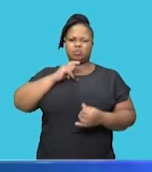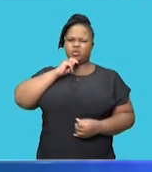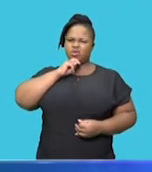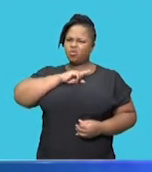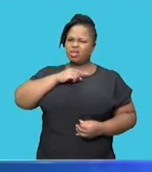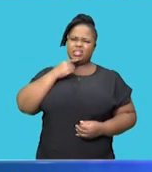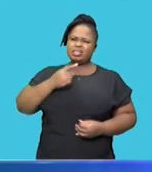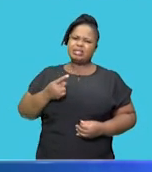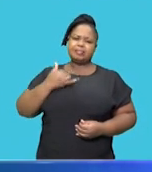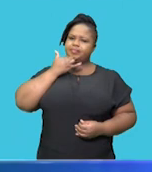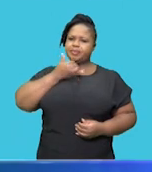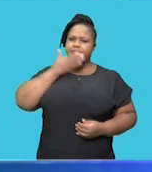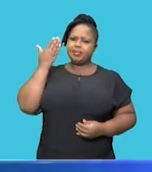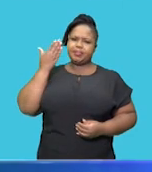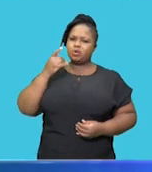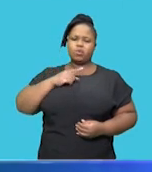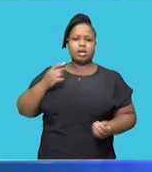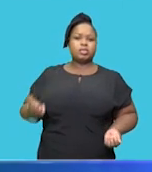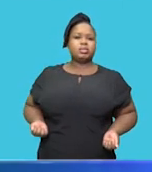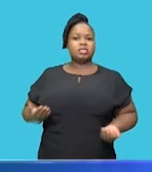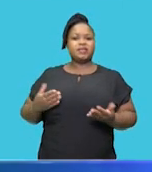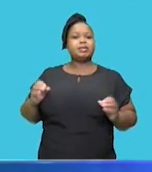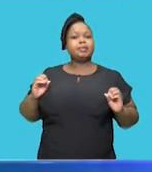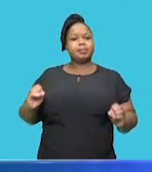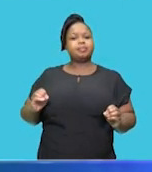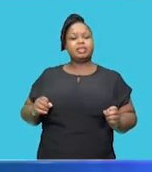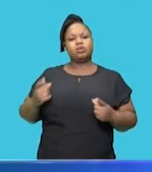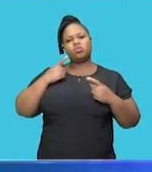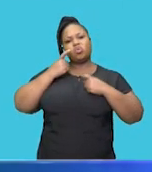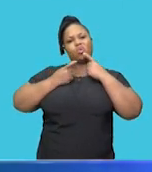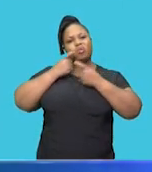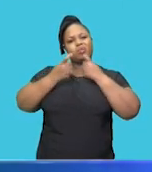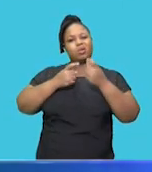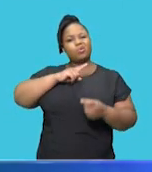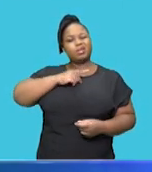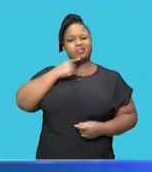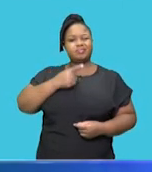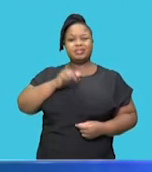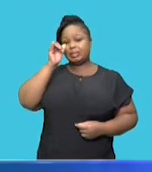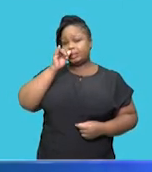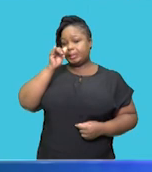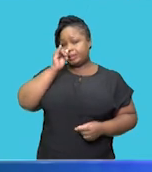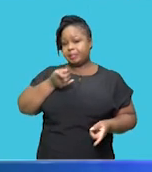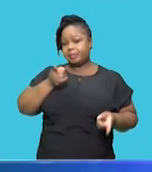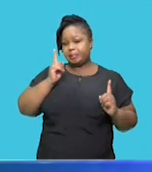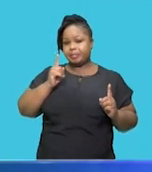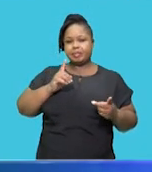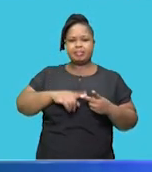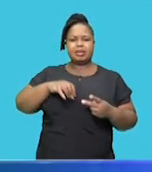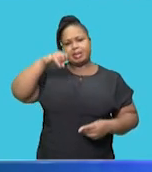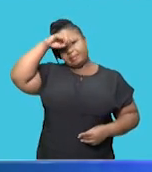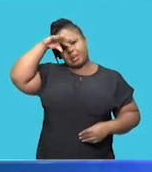nokuhanjiswa kwezidingo nqangi zomphakathi. Phakathi kokunye kwabahlali bakhononda ngenkinga yobugebengu, izimayini-ke